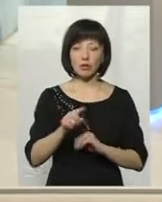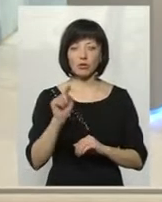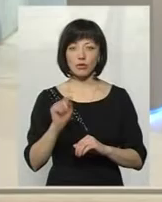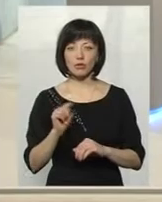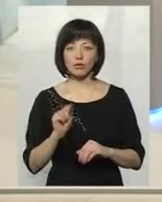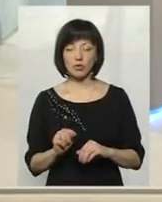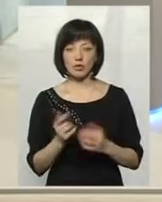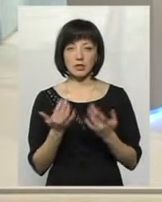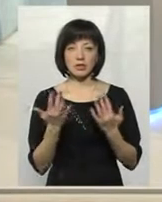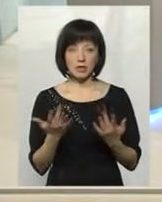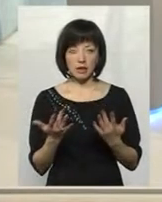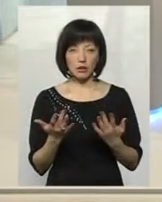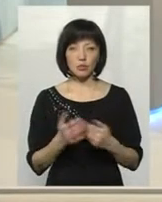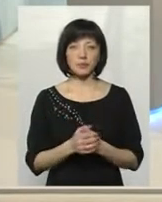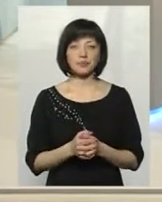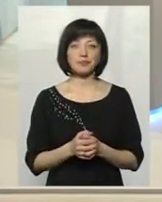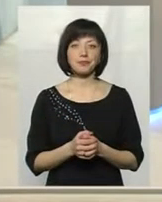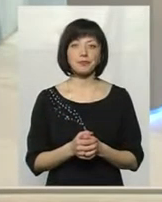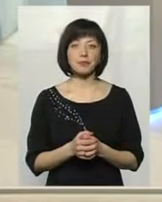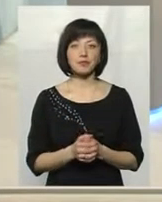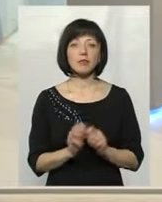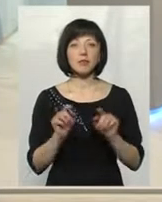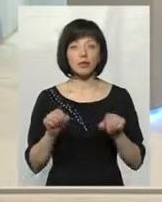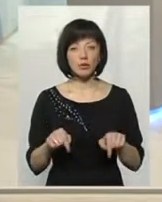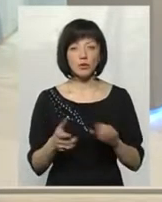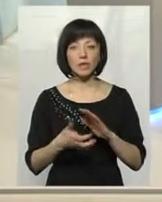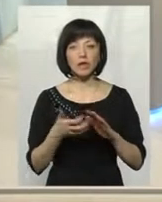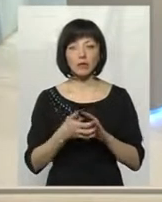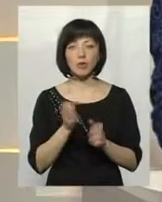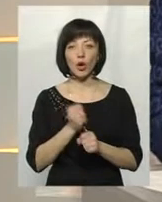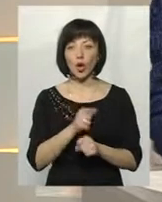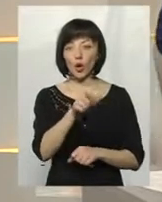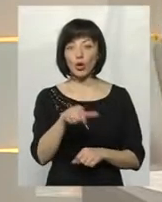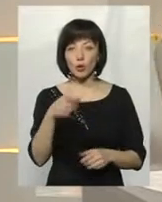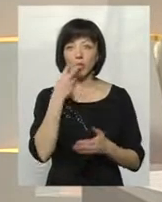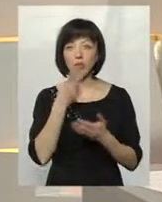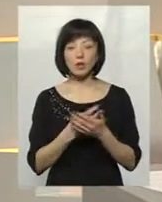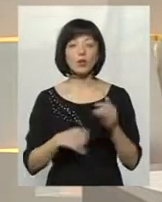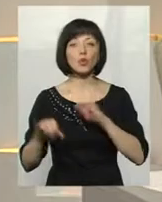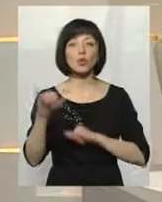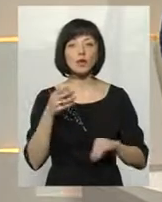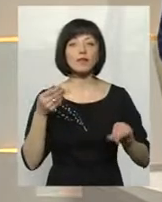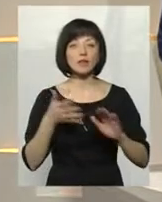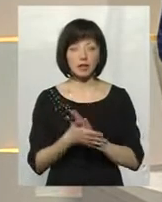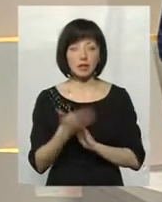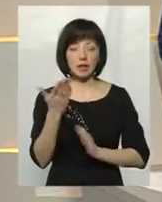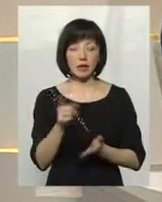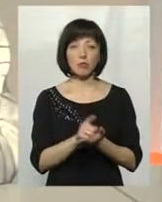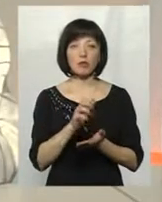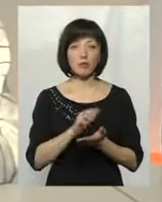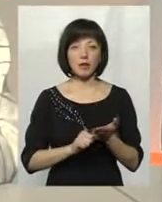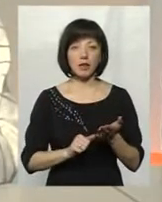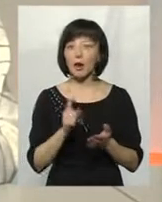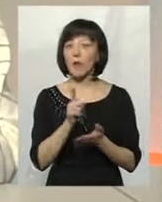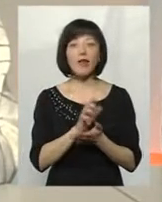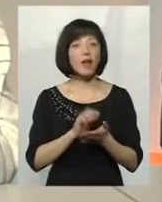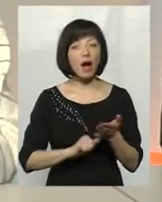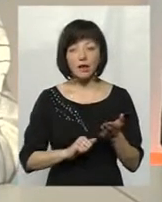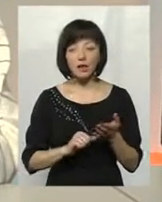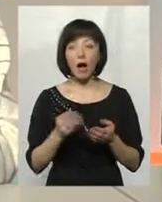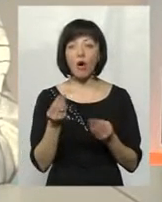такі-то є. Тобто, от тут не допрацьовує. Тобто, люди реально бачать, куди йдуть їхні податки. Не податки,